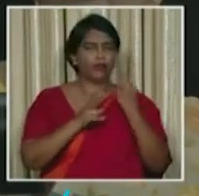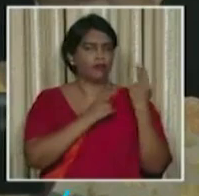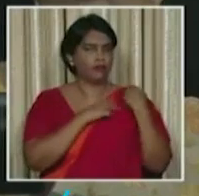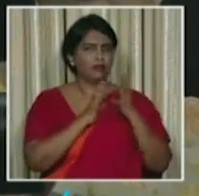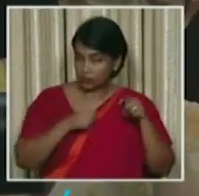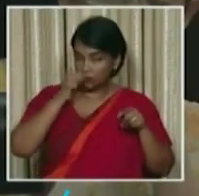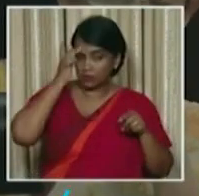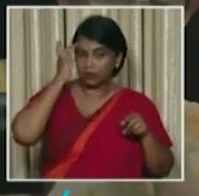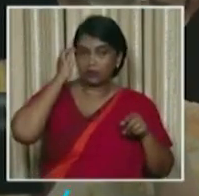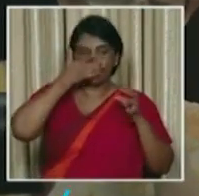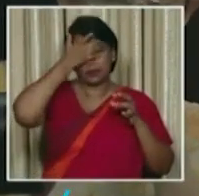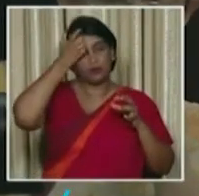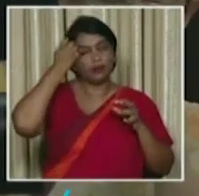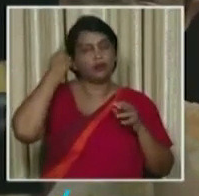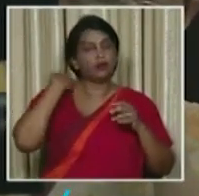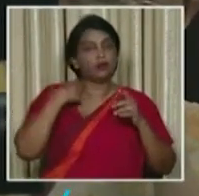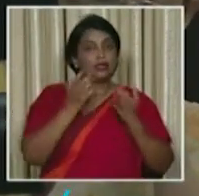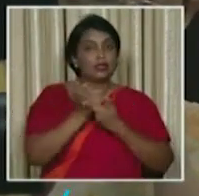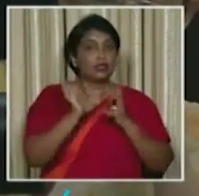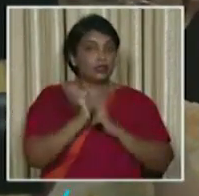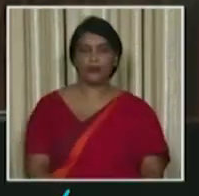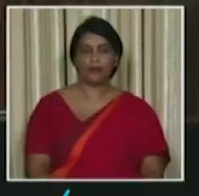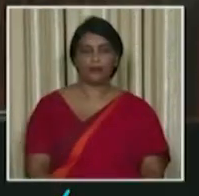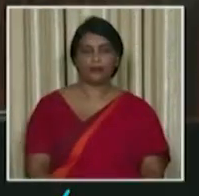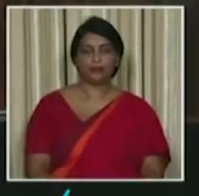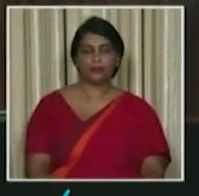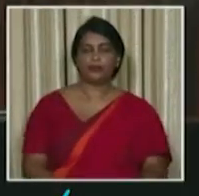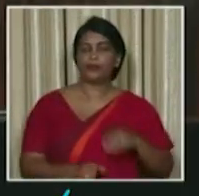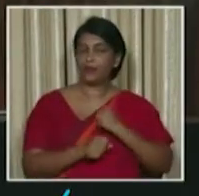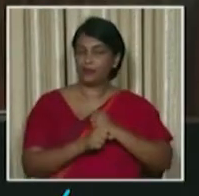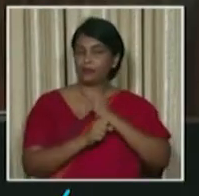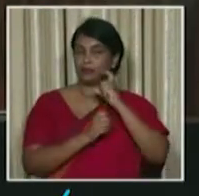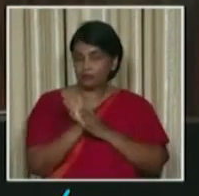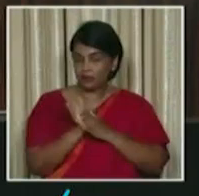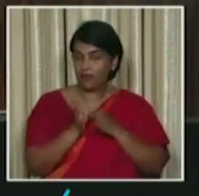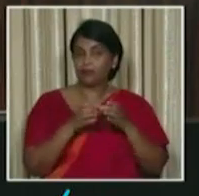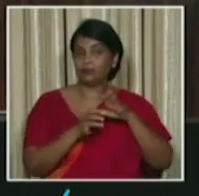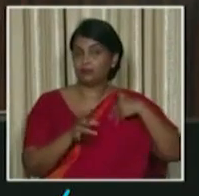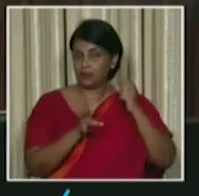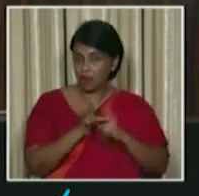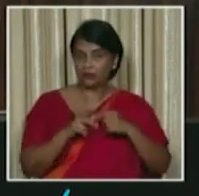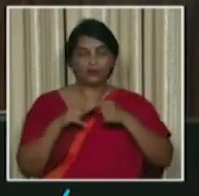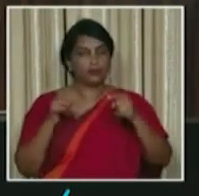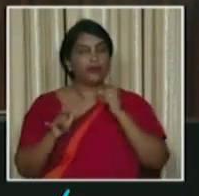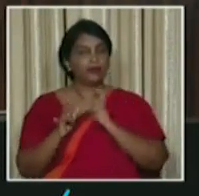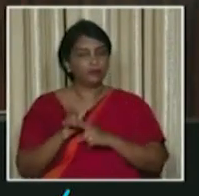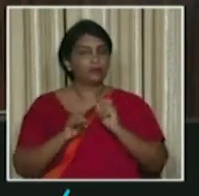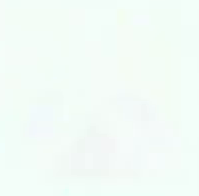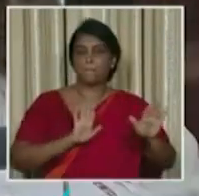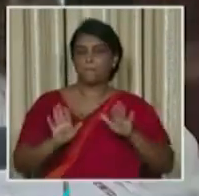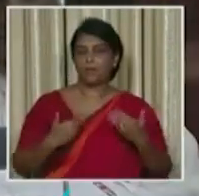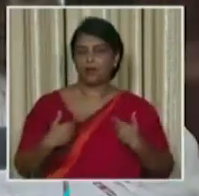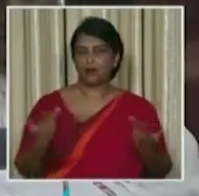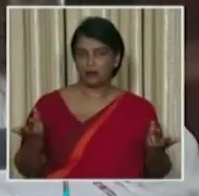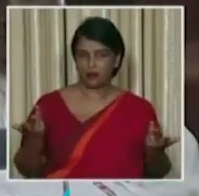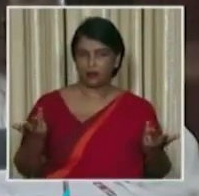තියෙනවා ඒව නවත්තන්න. හුඟක් අය ටෙලිවිෂන් එකට තමයි කතා කරන්නේ. ආණ්ඩු පක්ෂයේ ප්‍රධාන සංවිධායකටත් ඒ විපක්ෂයේ සංවිධායකටත් මේ පාර්ලිමේන්තුව මෙහෙමන්න බෑ.